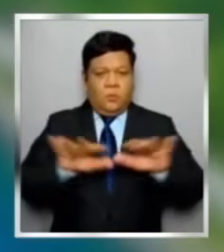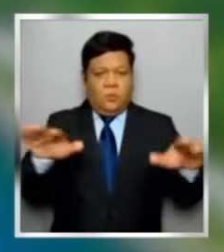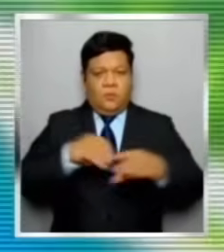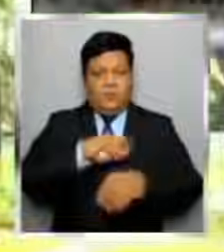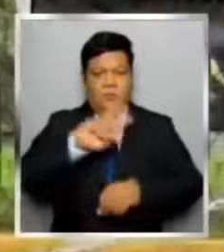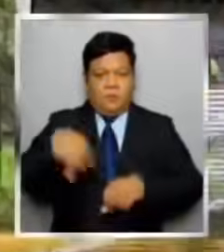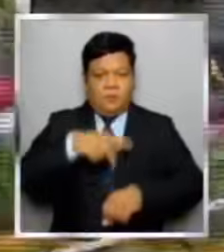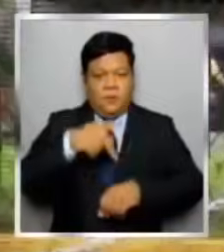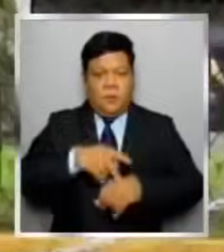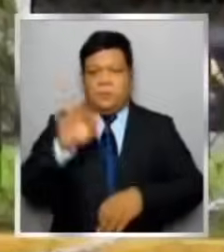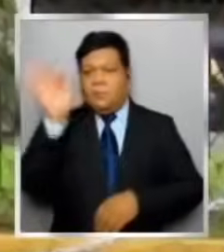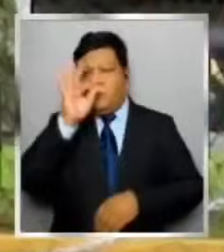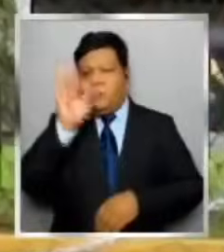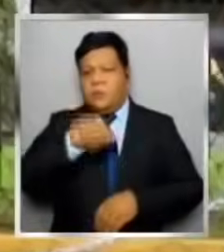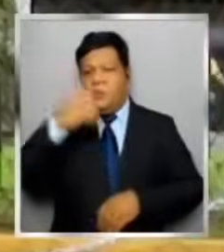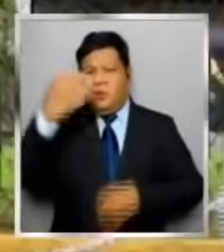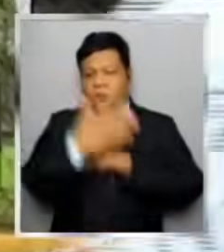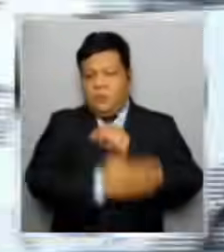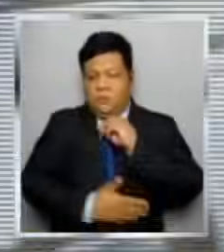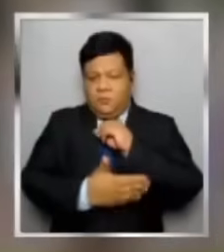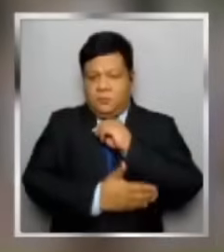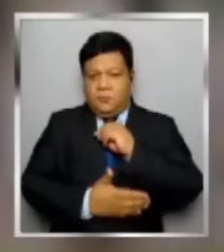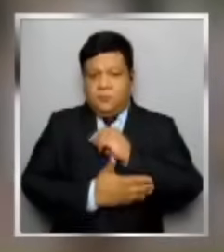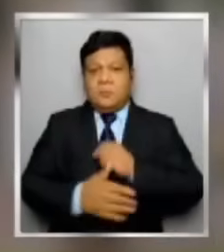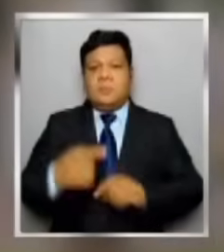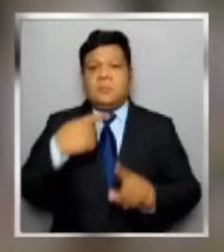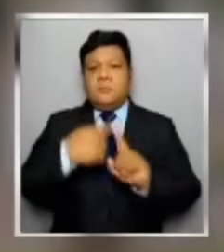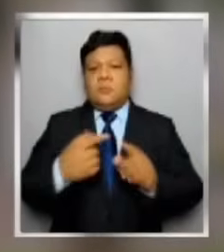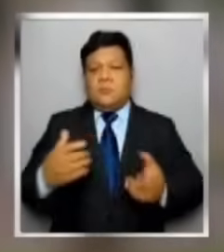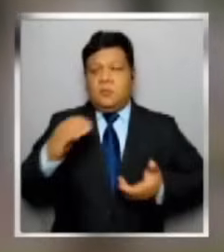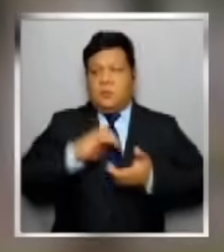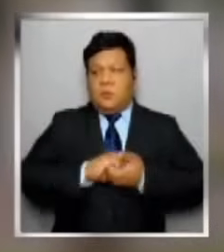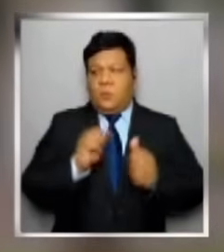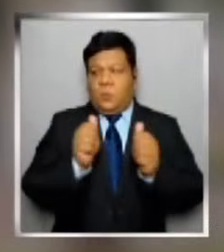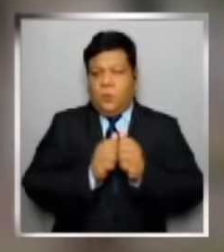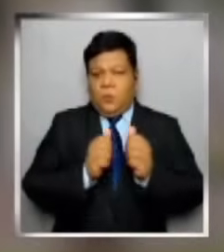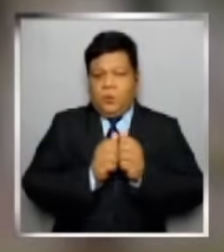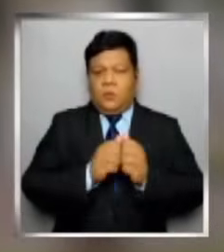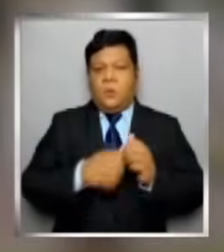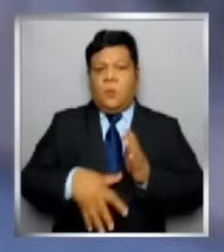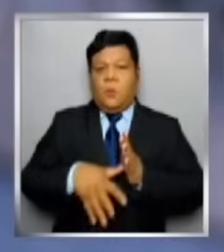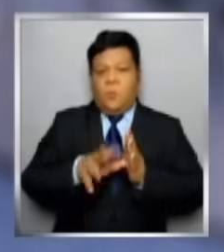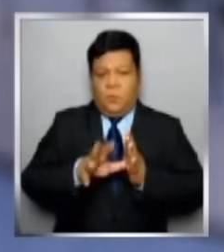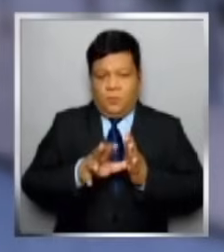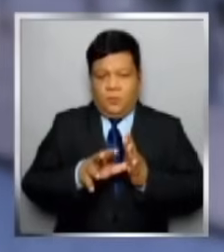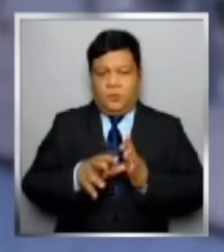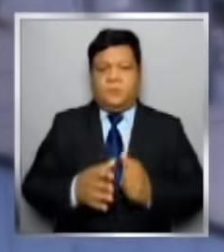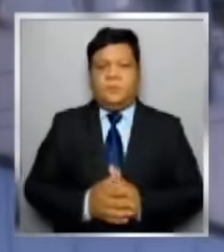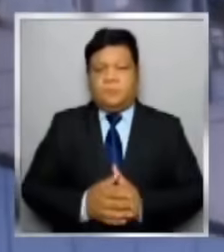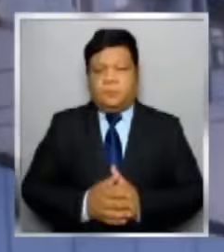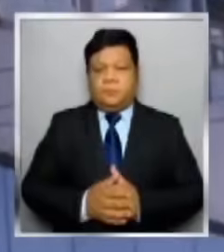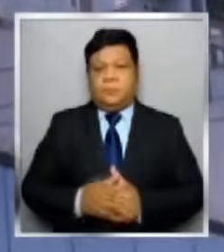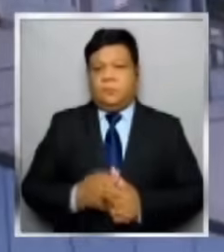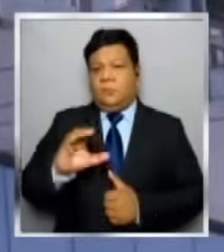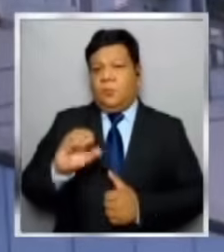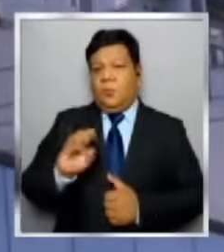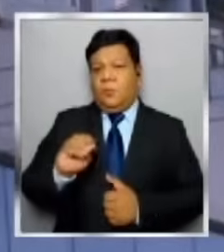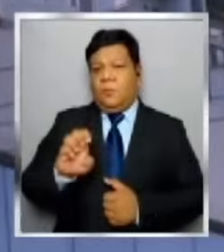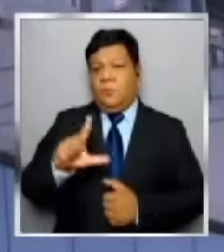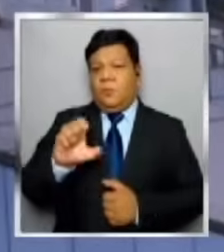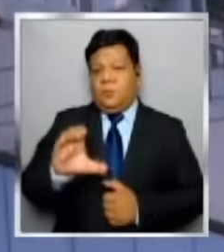abroad. Katuwang din natin ang mismong COMELEC o ang Commission on Elections at ang mga higante